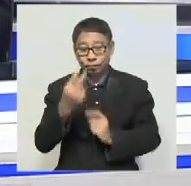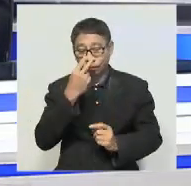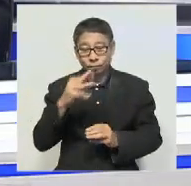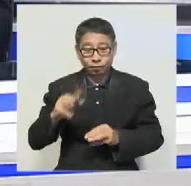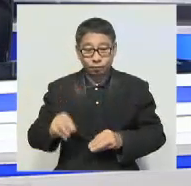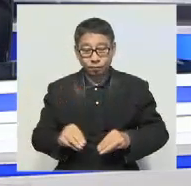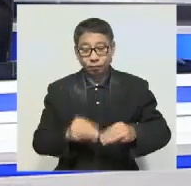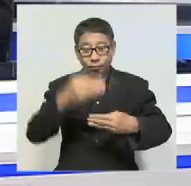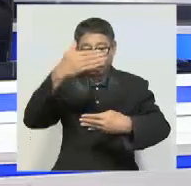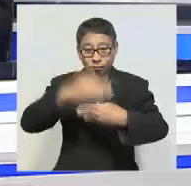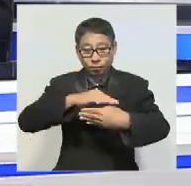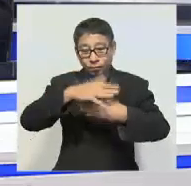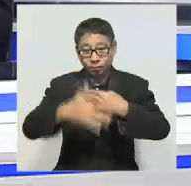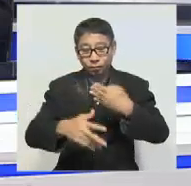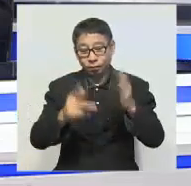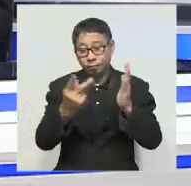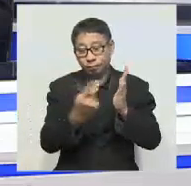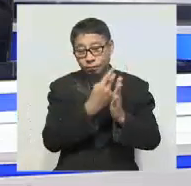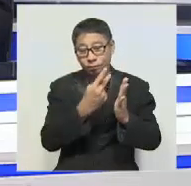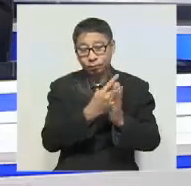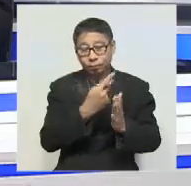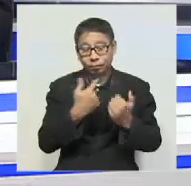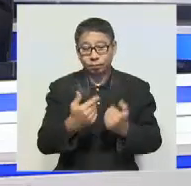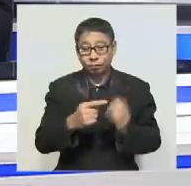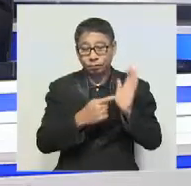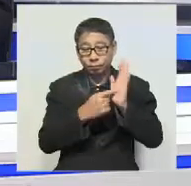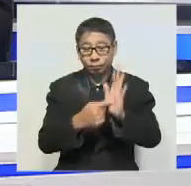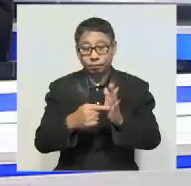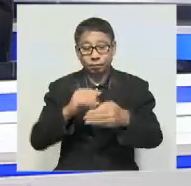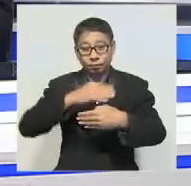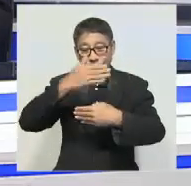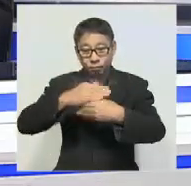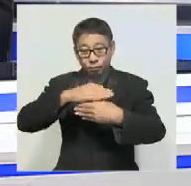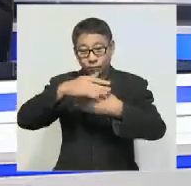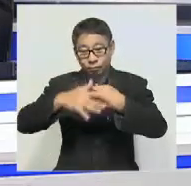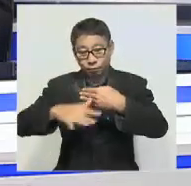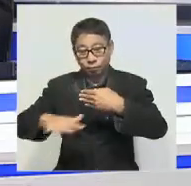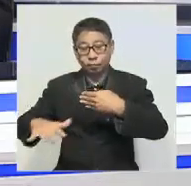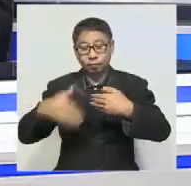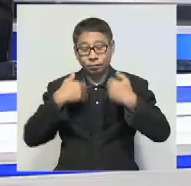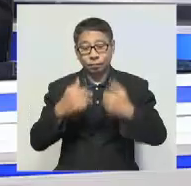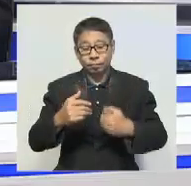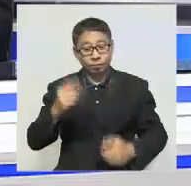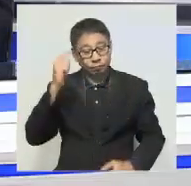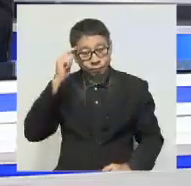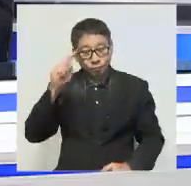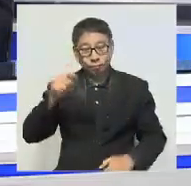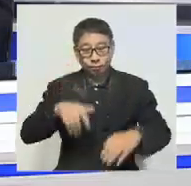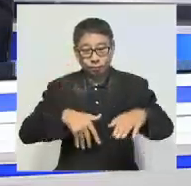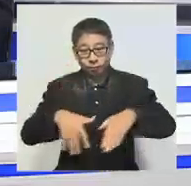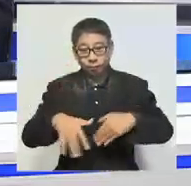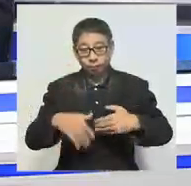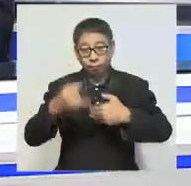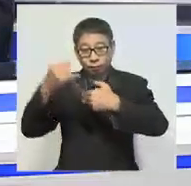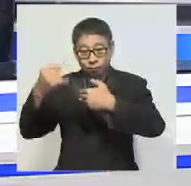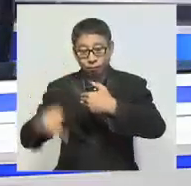ณ์น้ำทั้ง3เขื่อนใหญ่ในกาญจนบุรีนะคะท่านเน้นย้ำในการปล่อยน้ำให้นึกถึงความเดือดร้อนของพี่น้องประชาชนในพื้นที่ท้